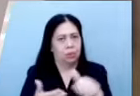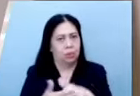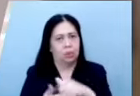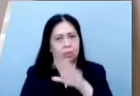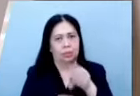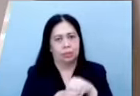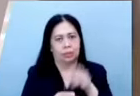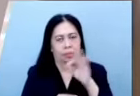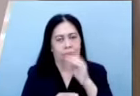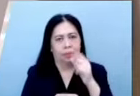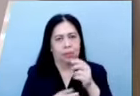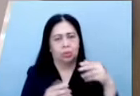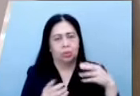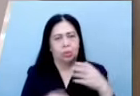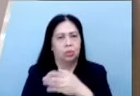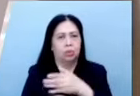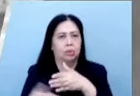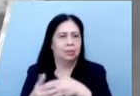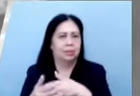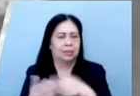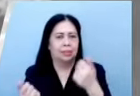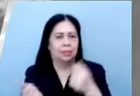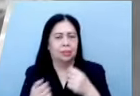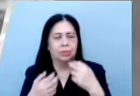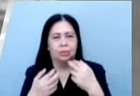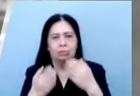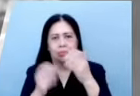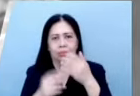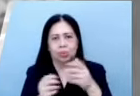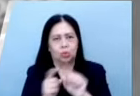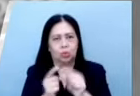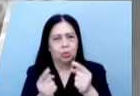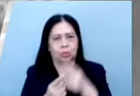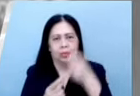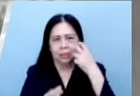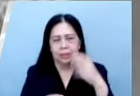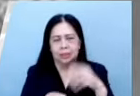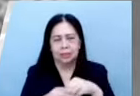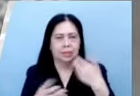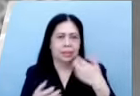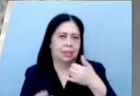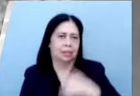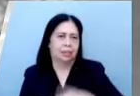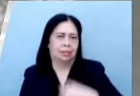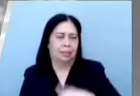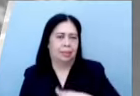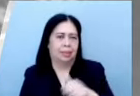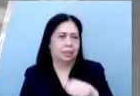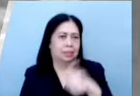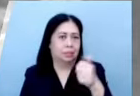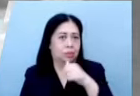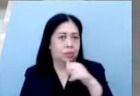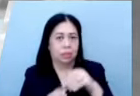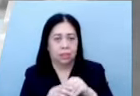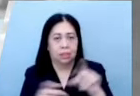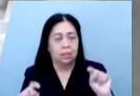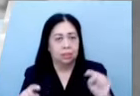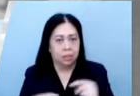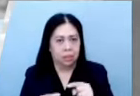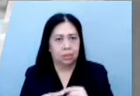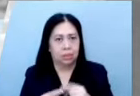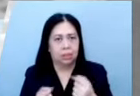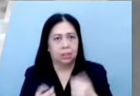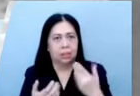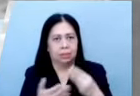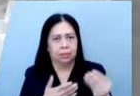ginawang pag-atake ng mga rebelde sa karagatan ng Yemen. Ang 10 iba pang Pilipinong tripulante na hindi nasaktan sa insidente, namimili na raw ng gamit